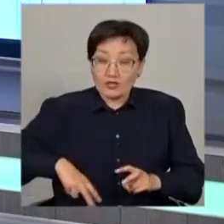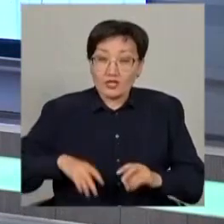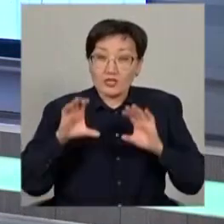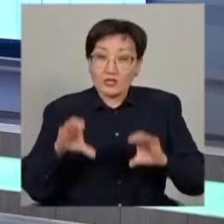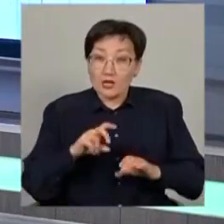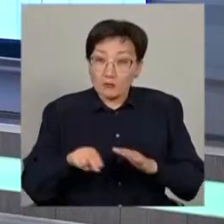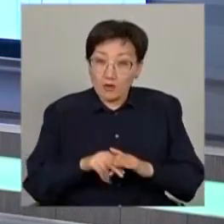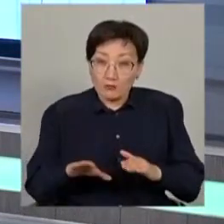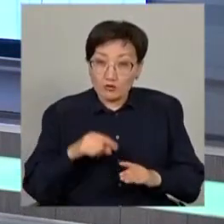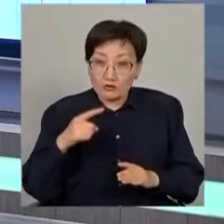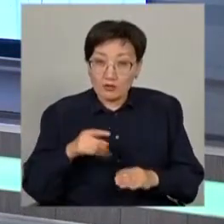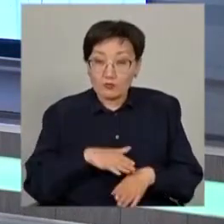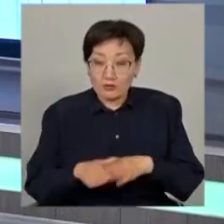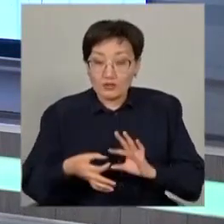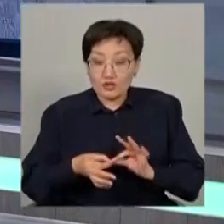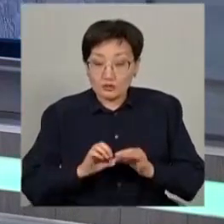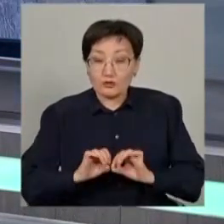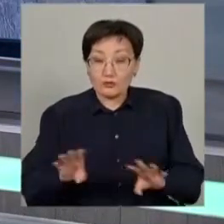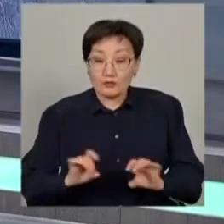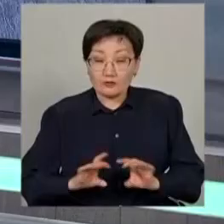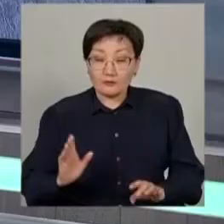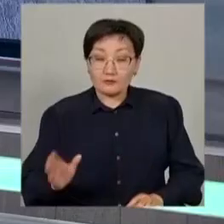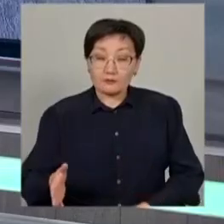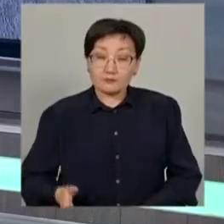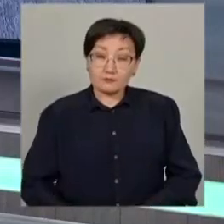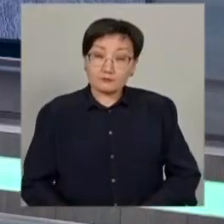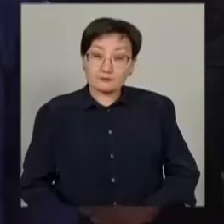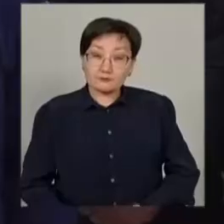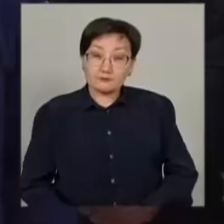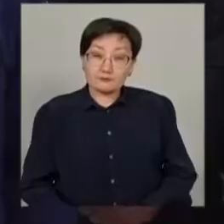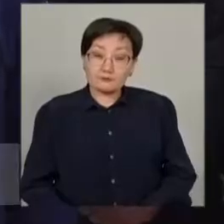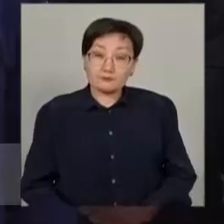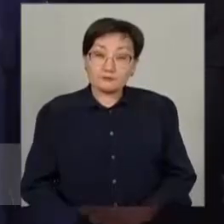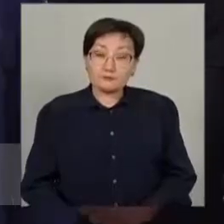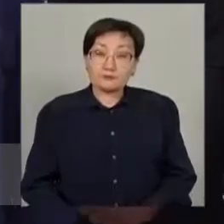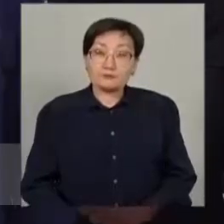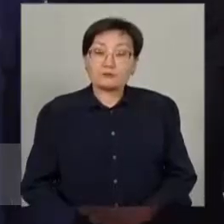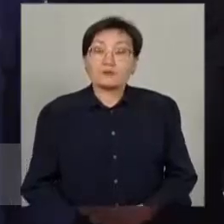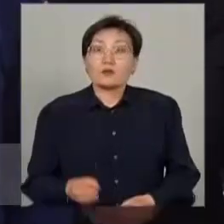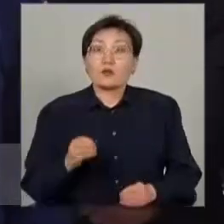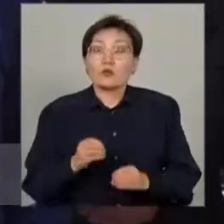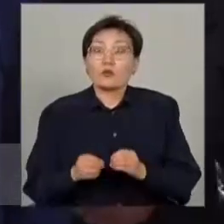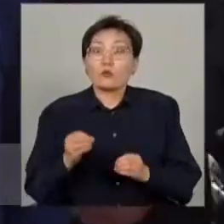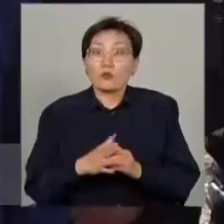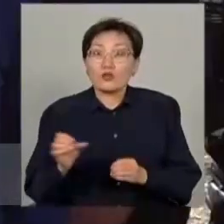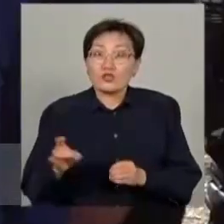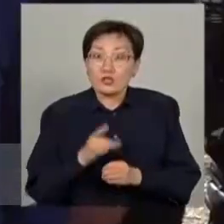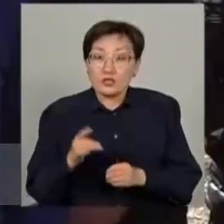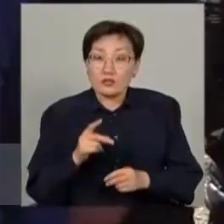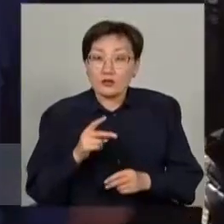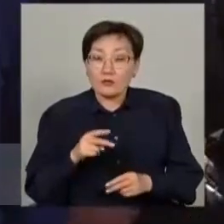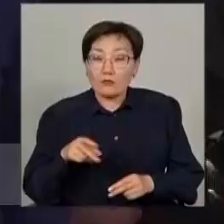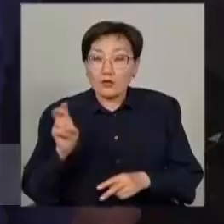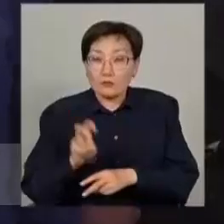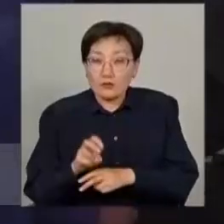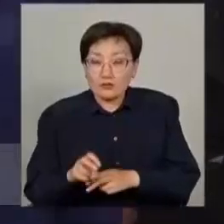бағынбай отыр дейді. Толығырақ Әлібек Шынтемір айтады. Облысқа 15 раз бардық осы мәселемен. Ауданға